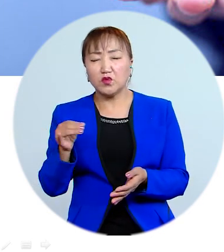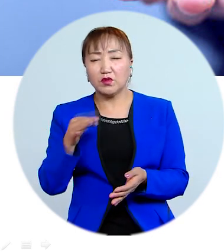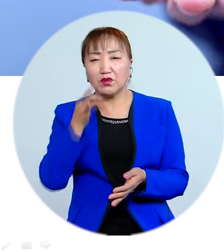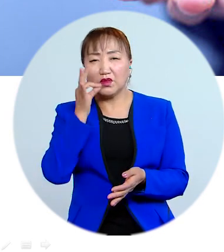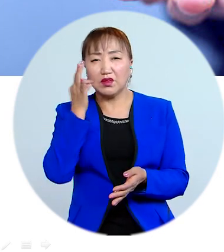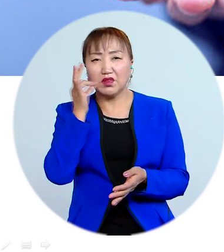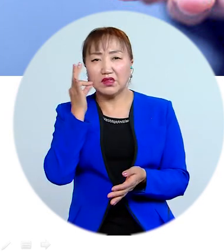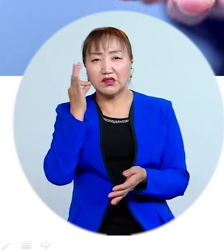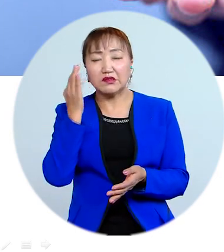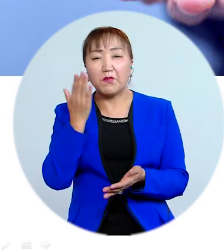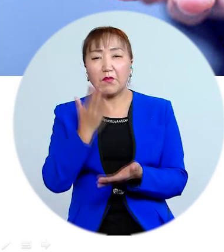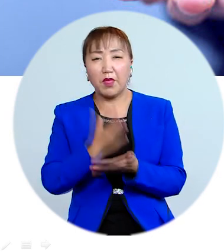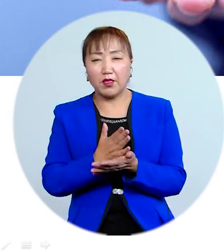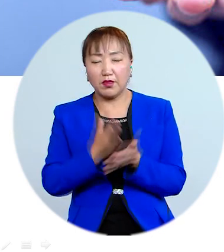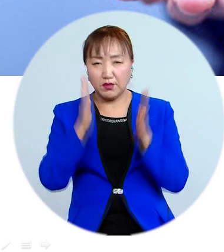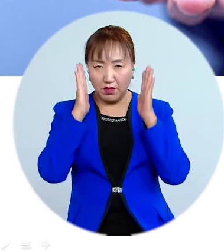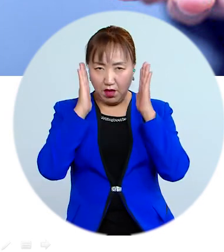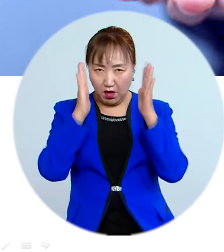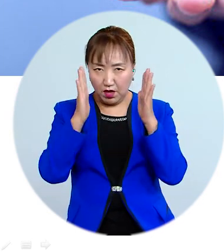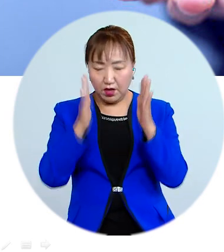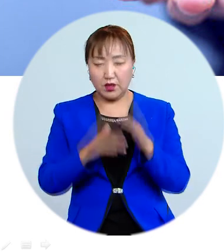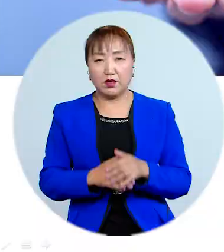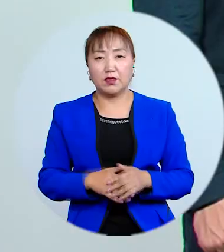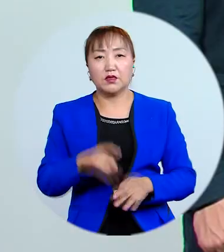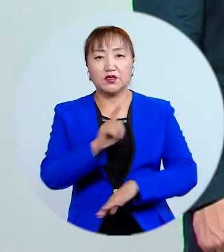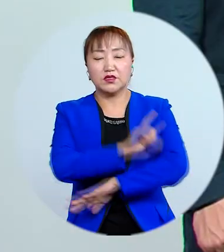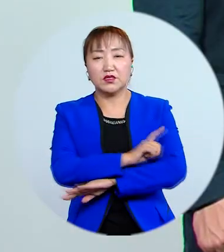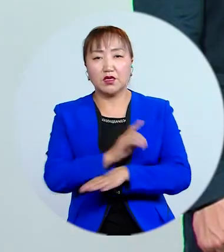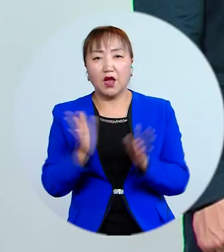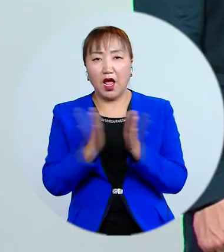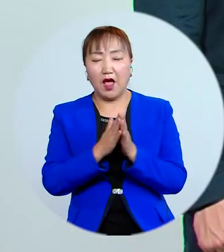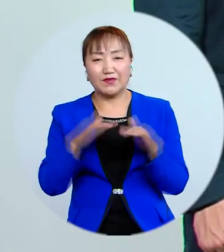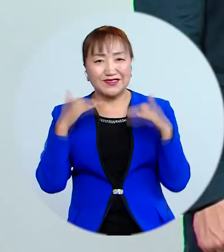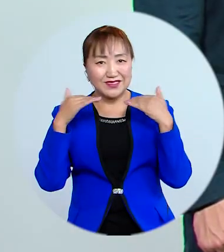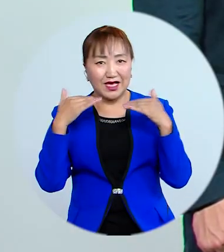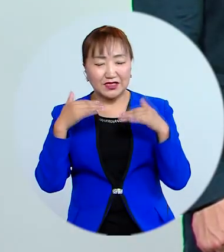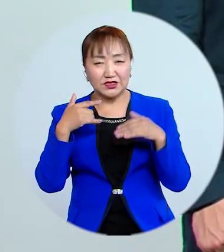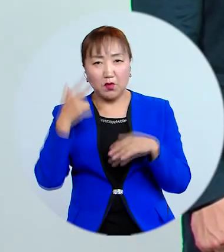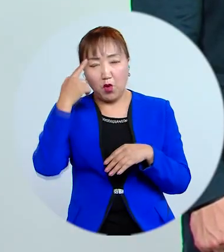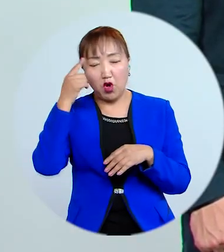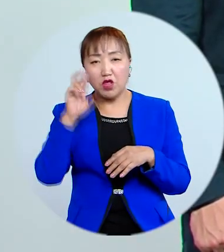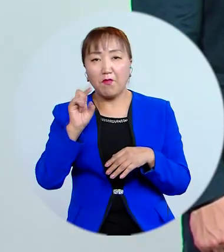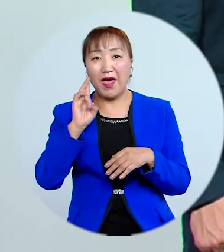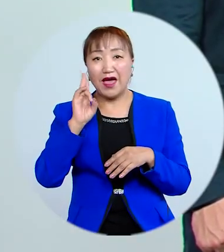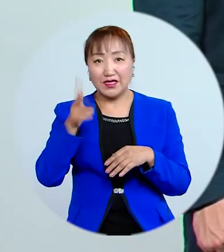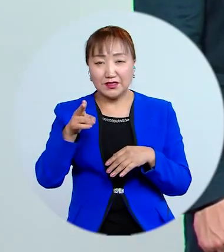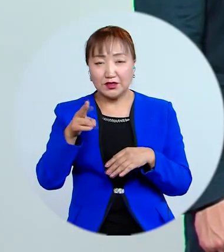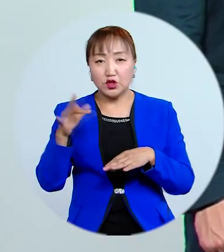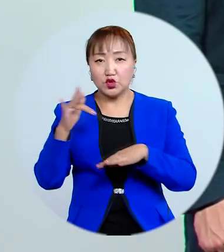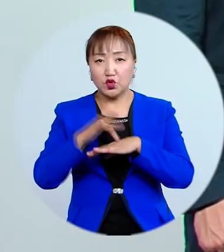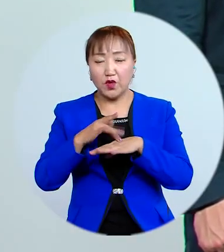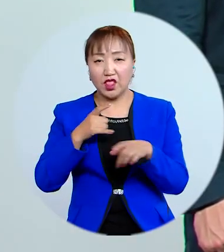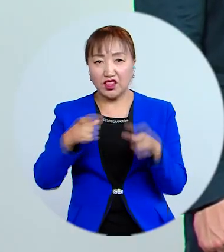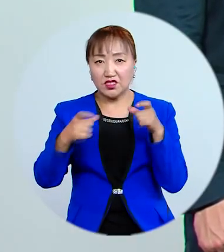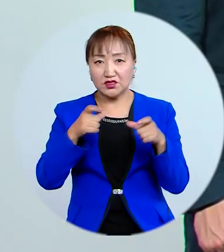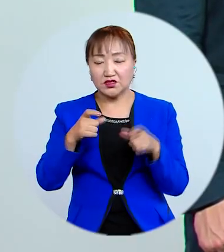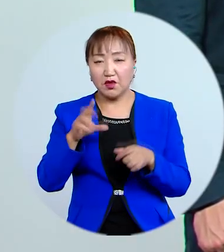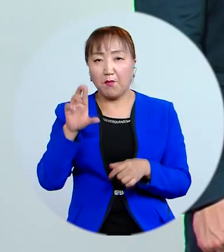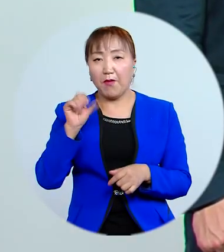залим эхлэгчд байдаг гэдгийг та бүхэн сайн анхаараарай. Хичээлийг хамтран заасан Монгол банкны олон нийтийн боловсрол мэдээллийн